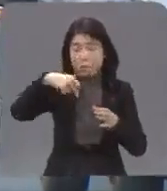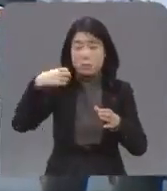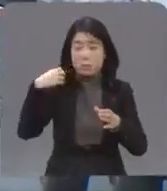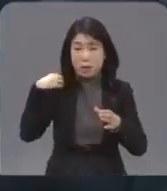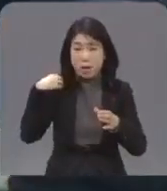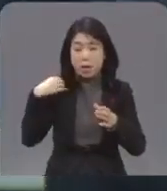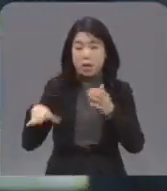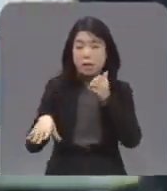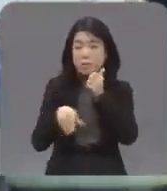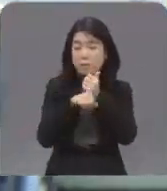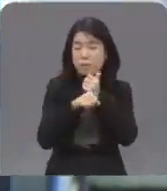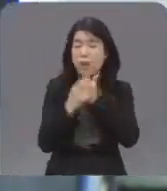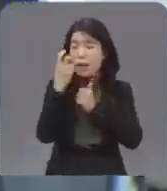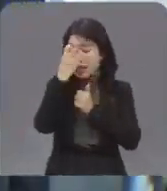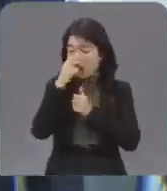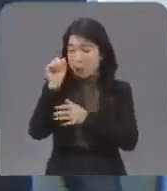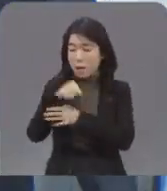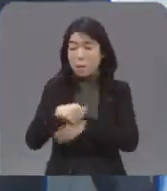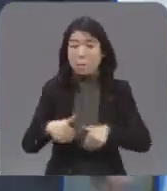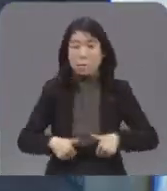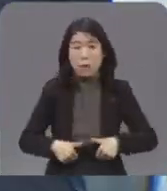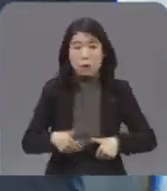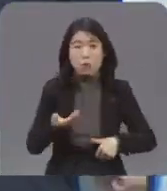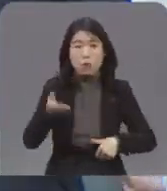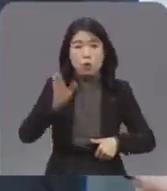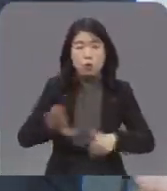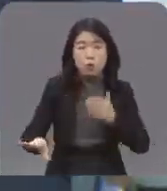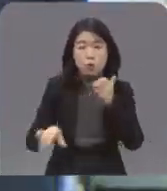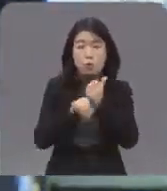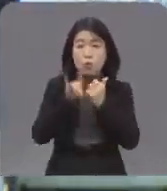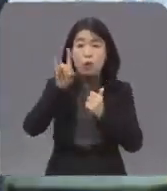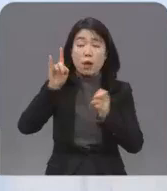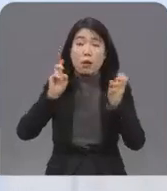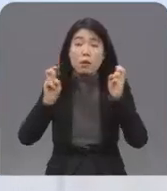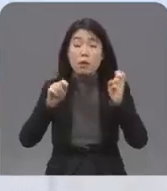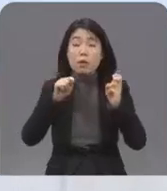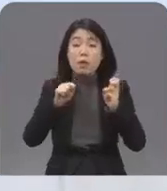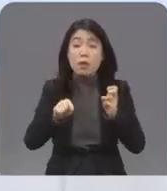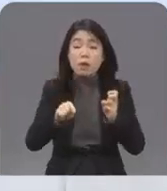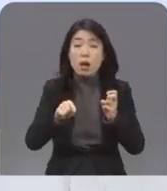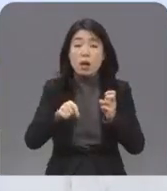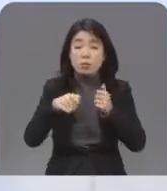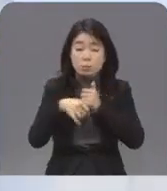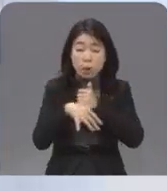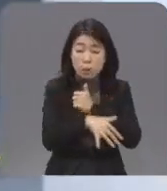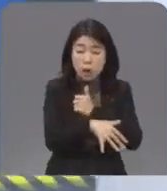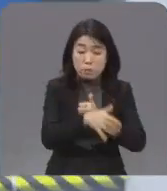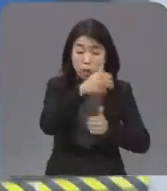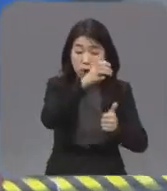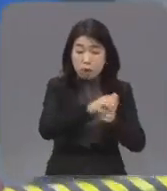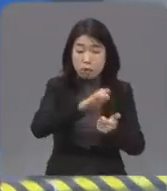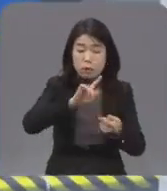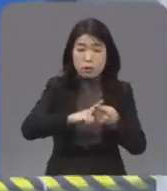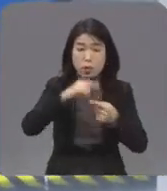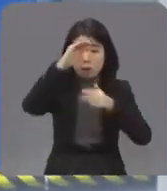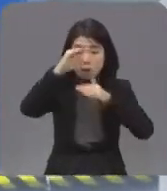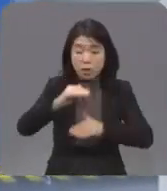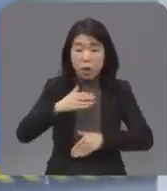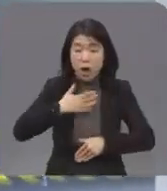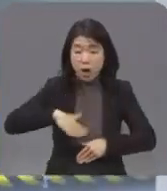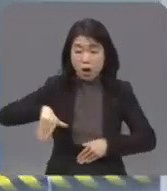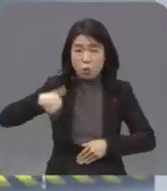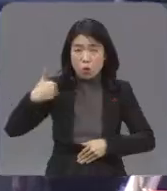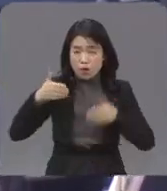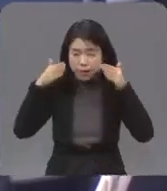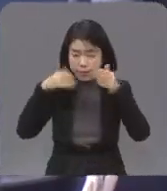작업은 원청과 감리의 승인도 받아야 하는데 원청인 현대산업개발 측이 제하도급 사실을 알고 있었는지 집중적으로